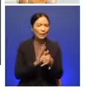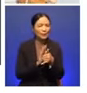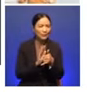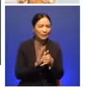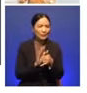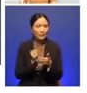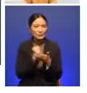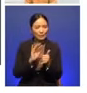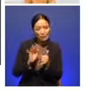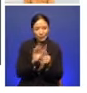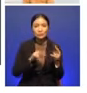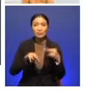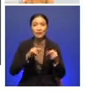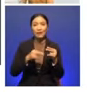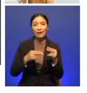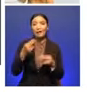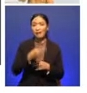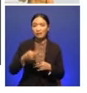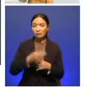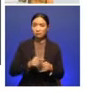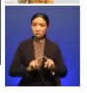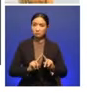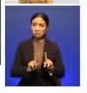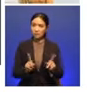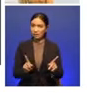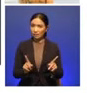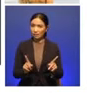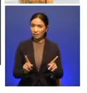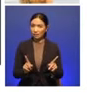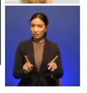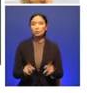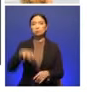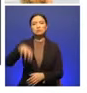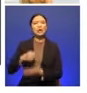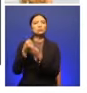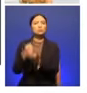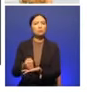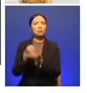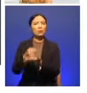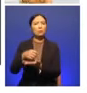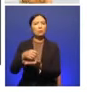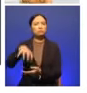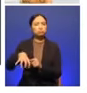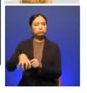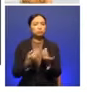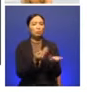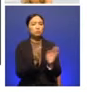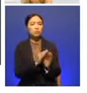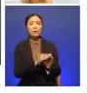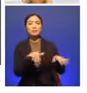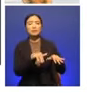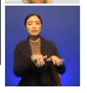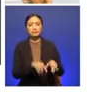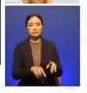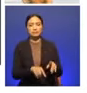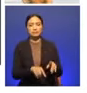ช่วยบรรลุมาตุ้มดูแลแต่ตัวเลขนี้กลับกันนะครับในสารสงเคราะห์ถ้านอกสารสงเคราะห์ครอบครัวปกติเนี่ยเด็ก1